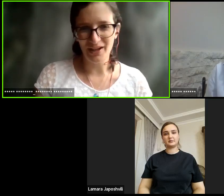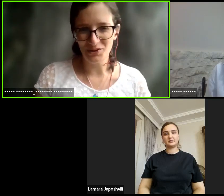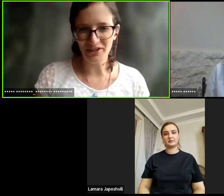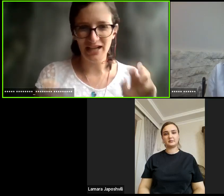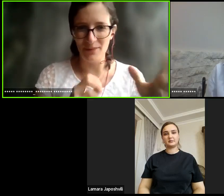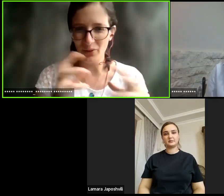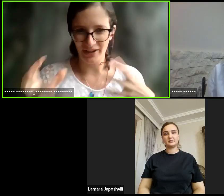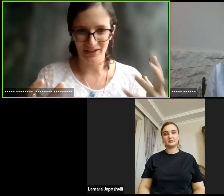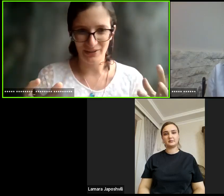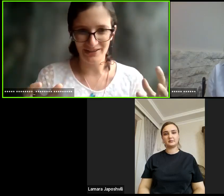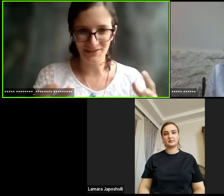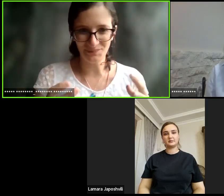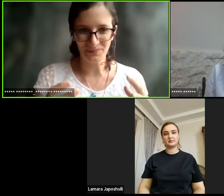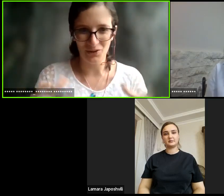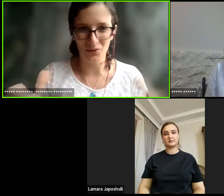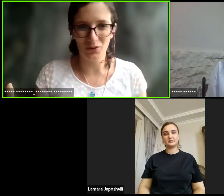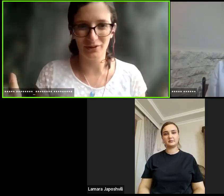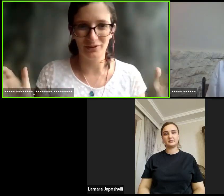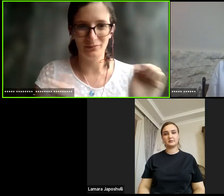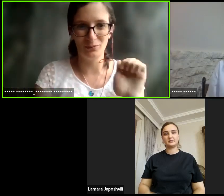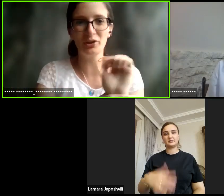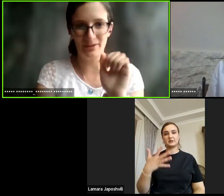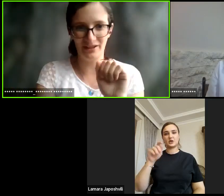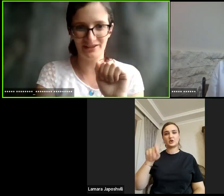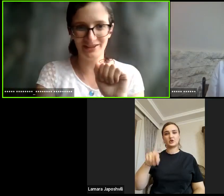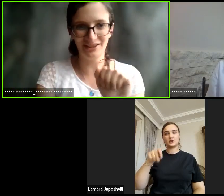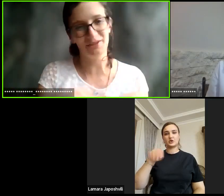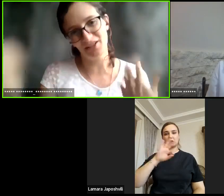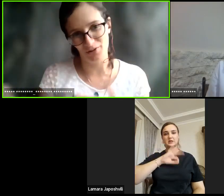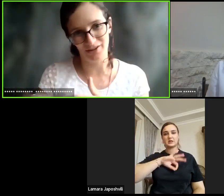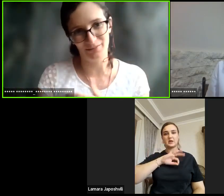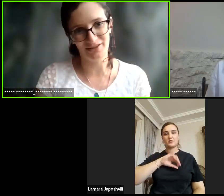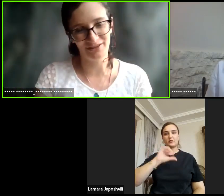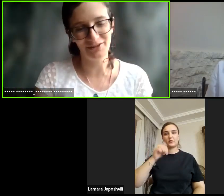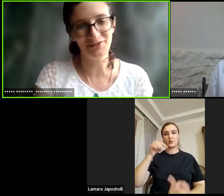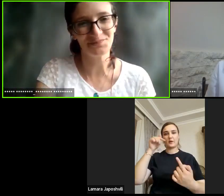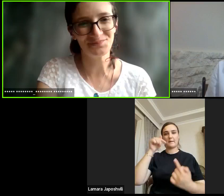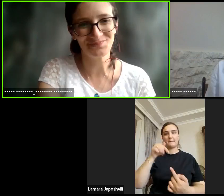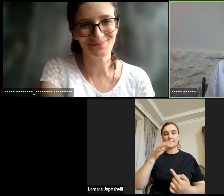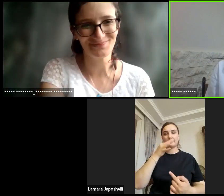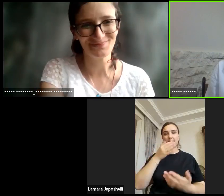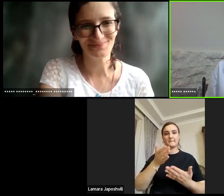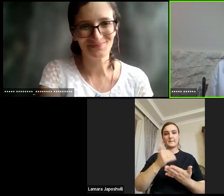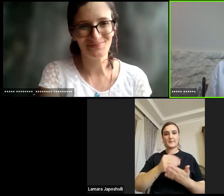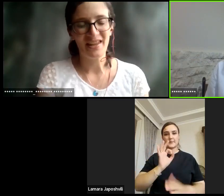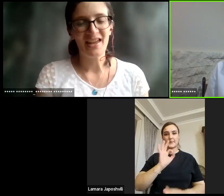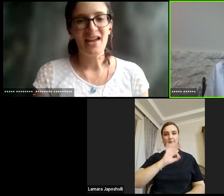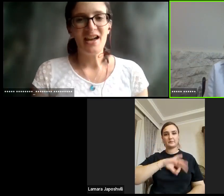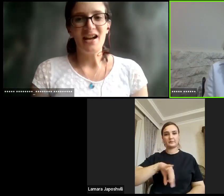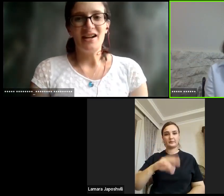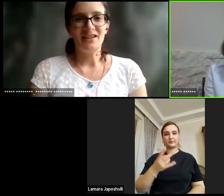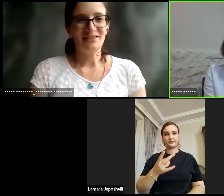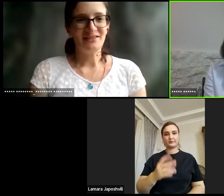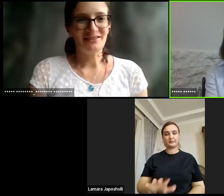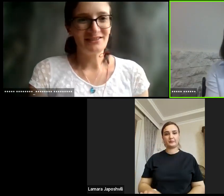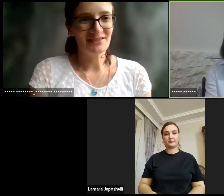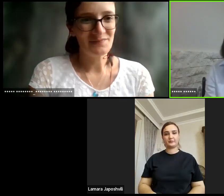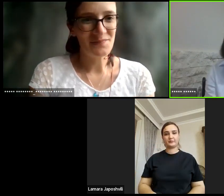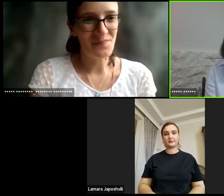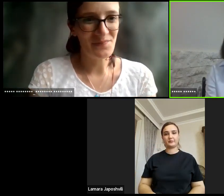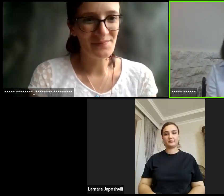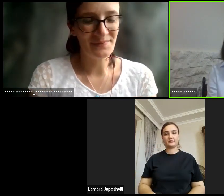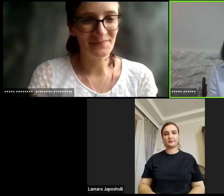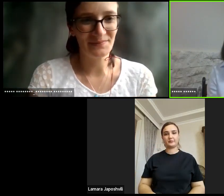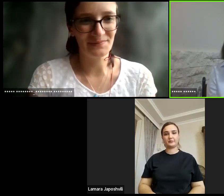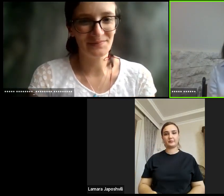უკვე ხელჯოხის გამოყენებაზე, აი როგორ მორგებაზე და შემდეგ გამოყენებაზე, ხო? ხო,